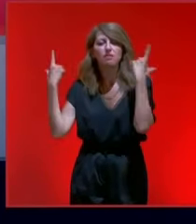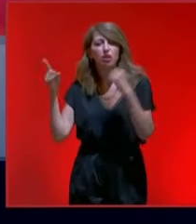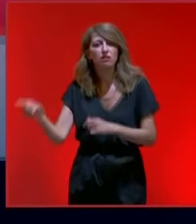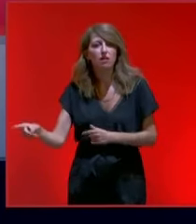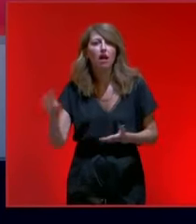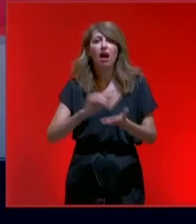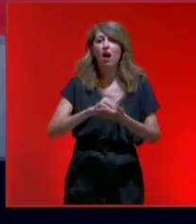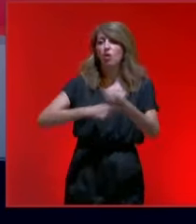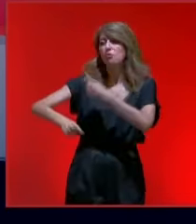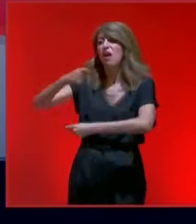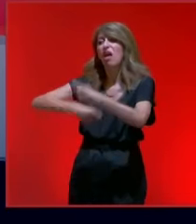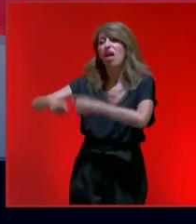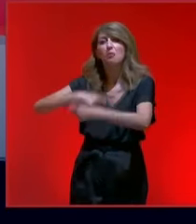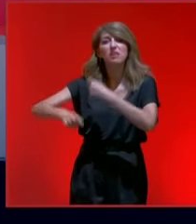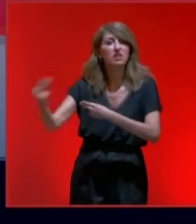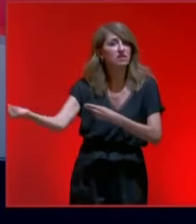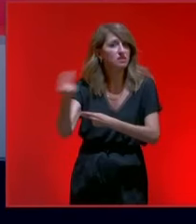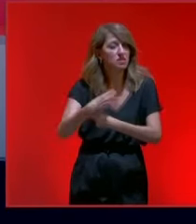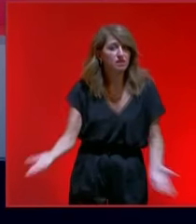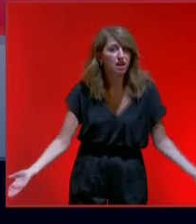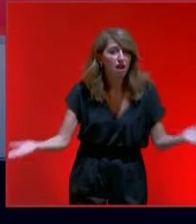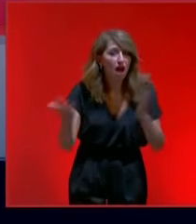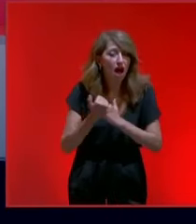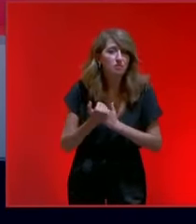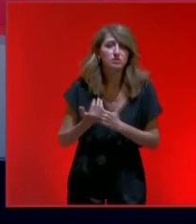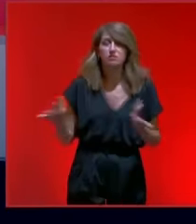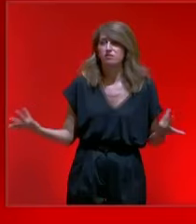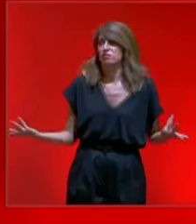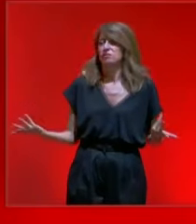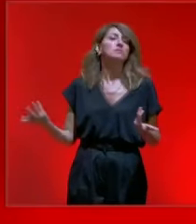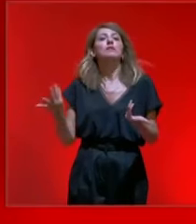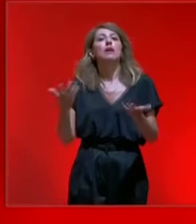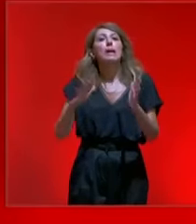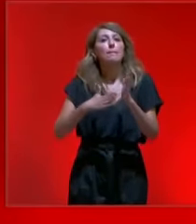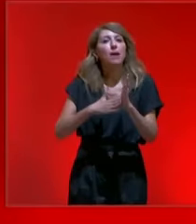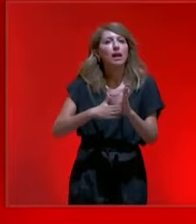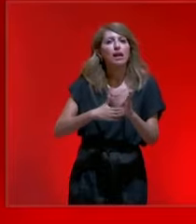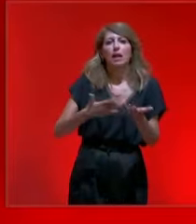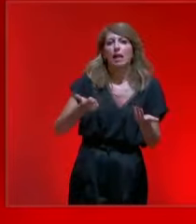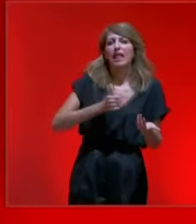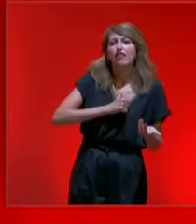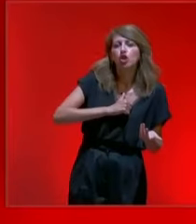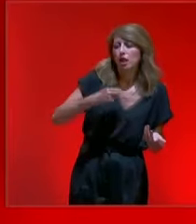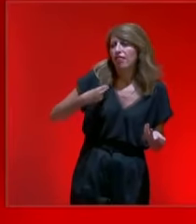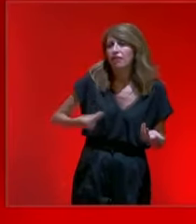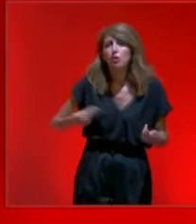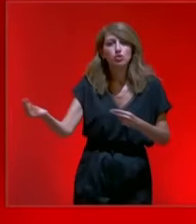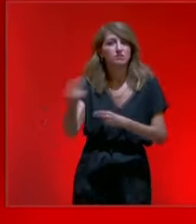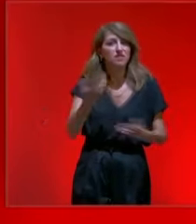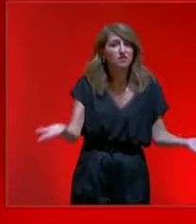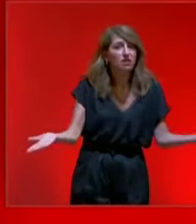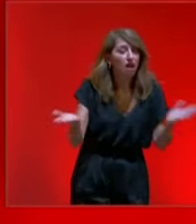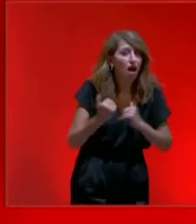και μεσαίων επιχειρήσεων. Άρα, είναι μείζον ζήτημα να επανασυνδεθούμε και με την νεολαία και